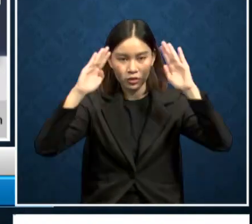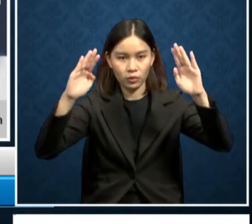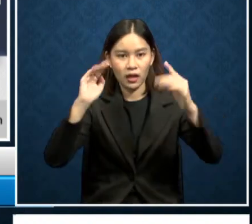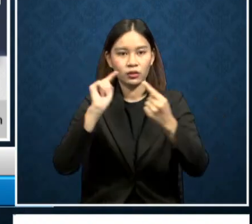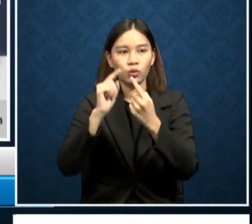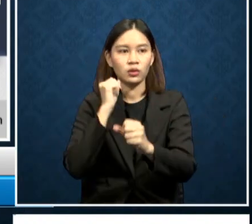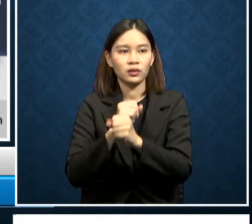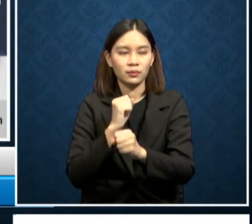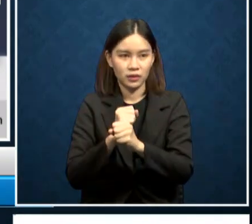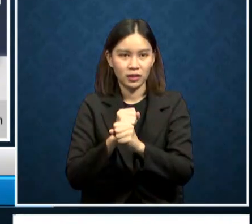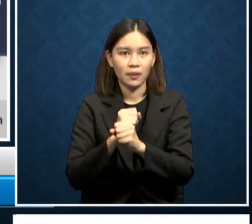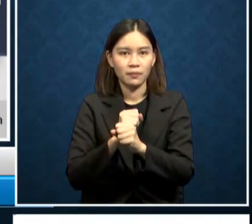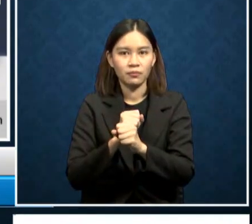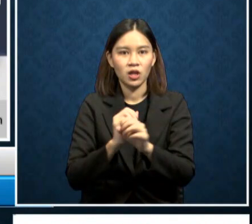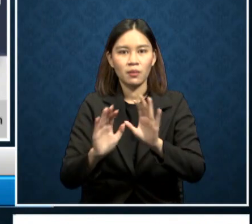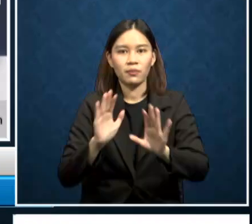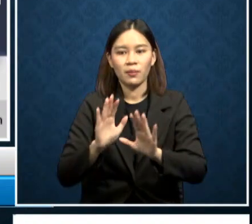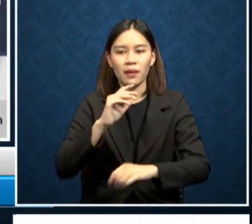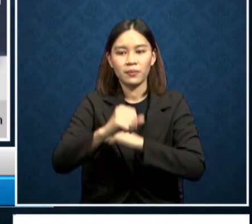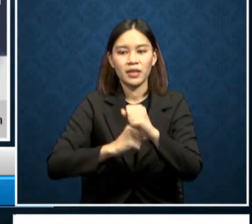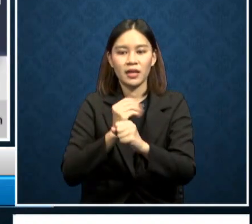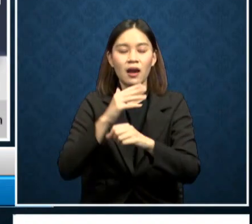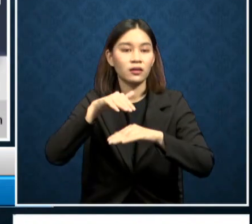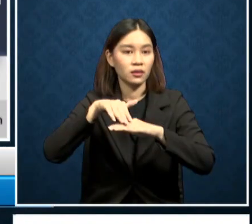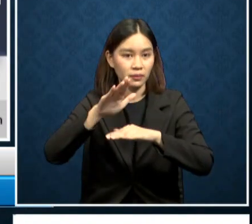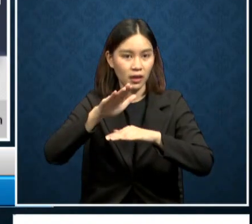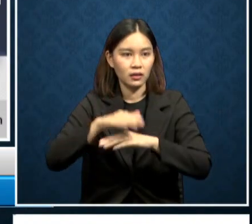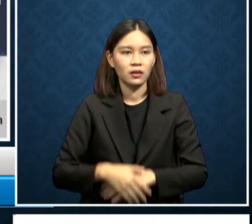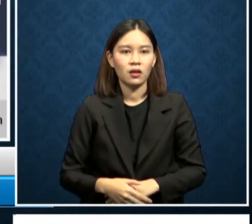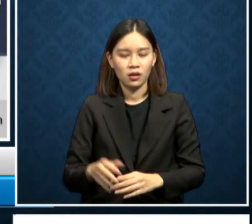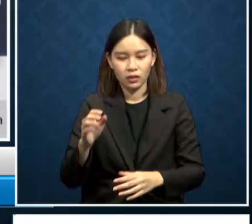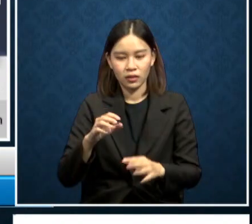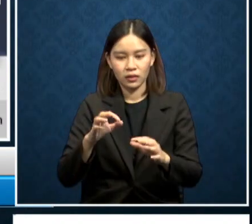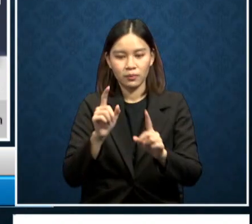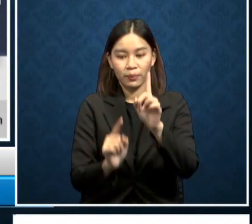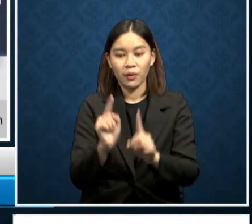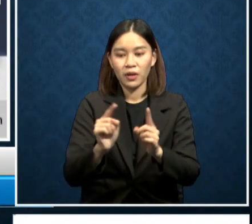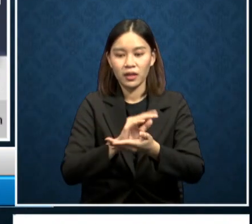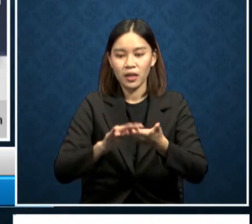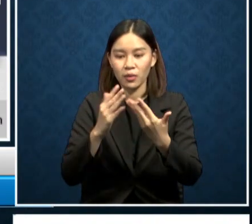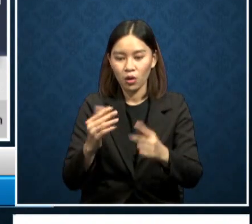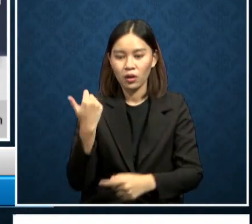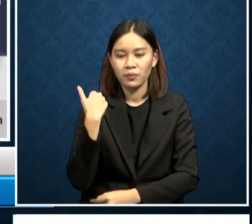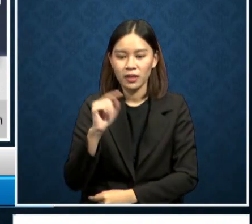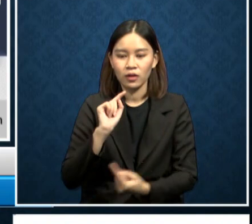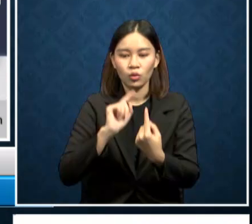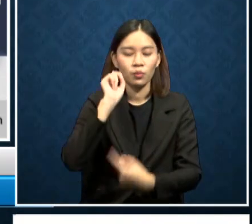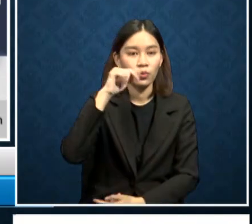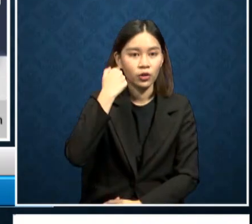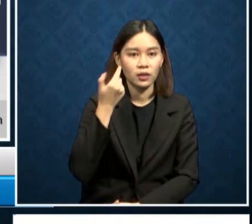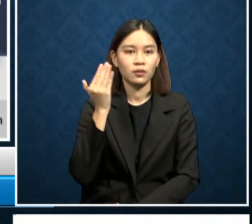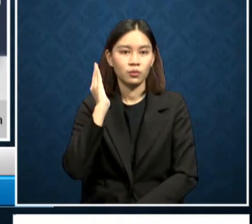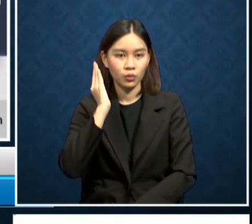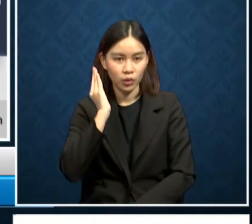การทำงานเฉลี่ยมากกว่า 5ปีจากผลการสำรวจพบว่าทั้งเพศหญิงและเพศ